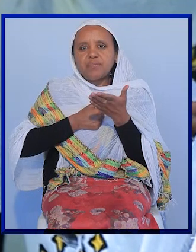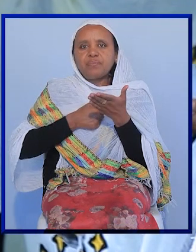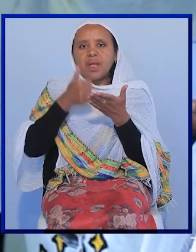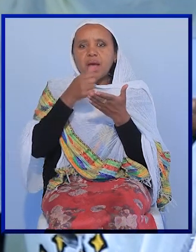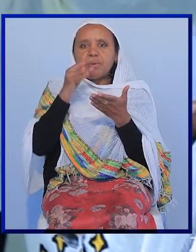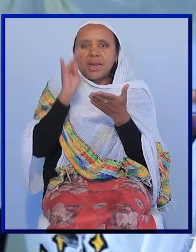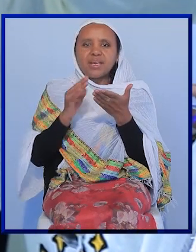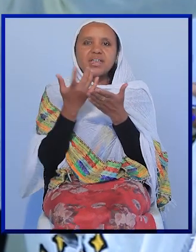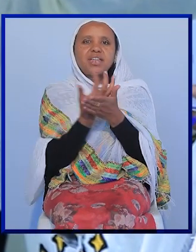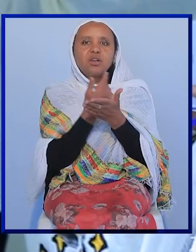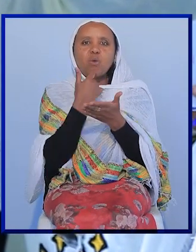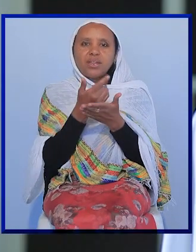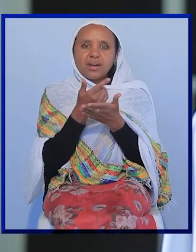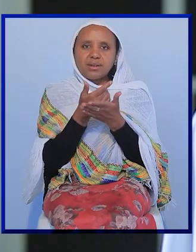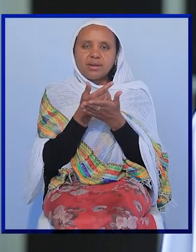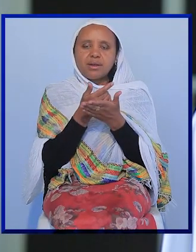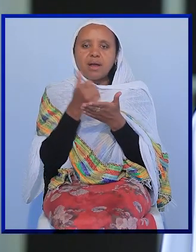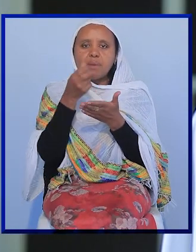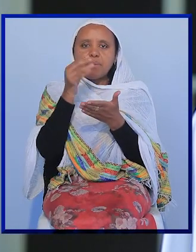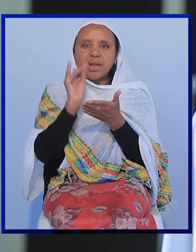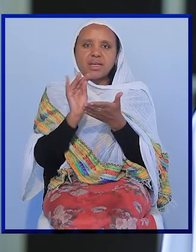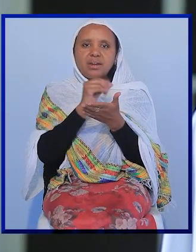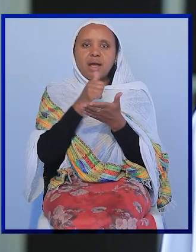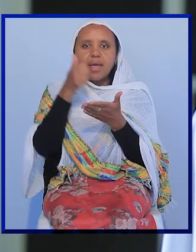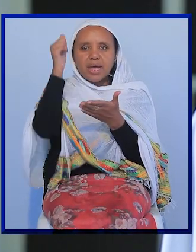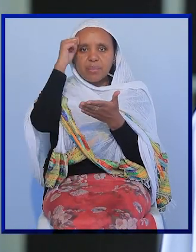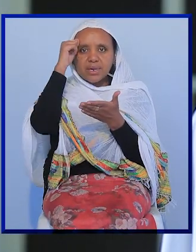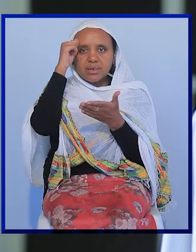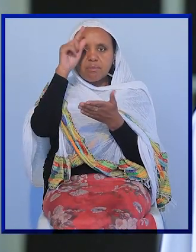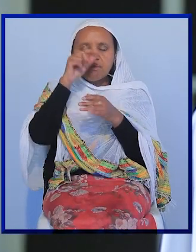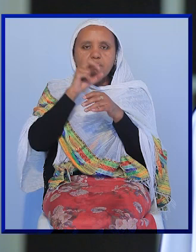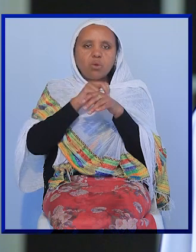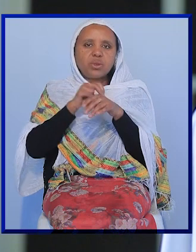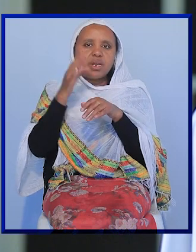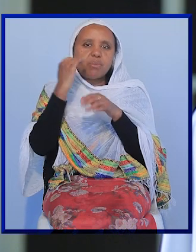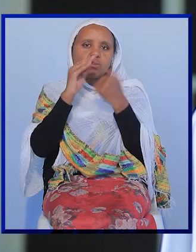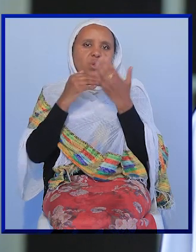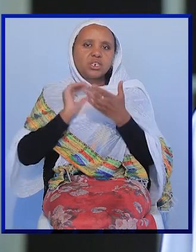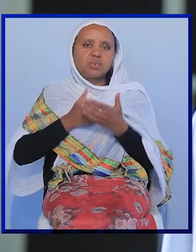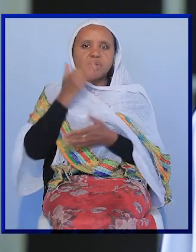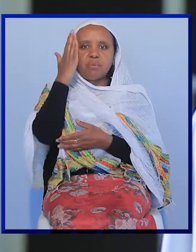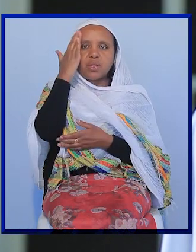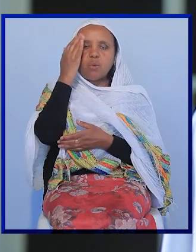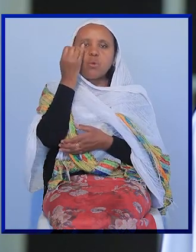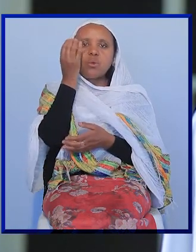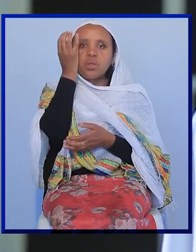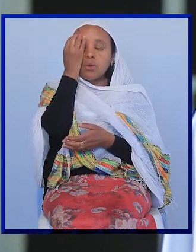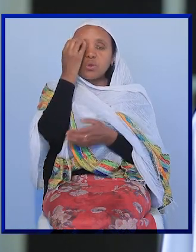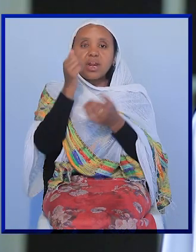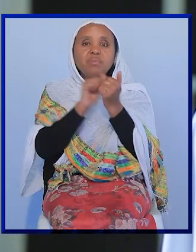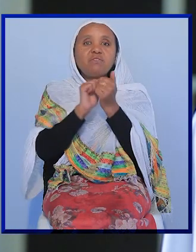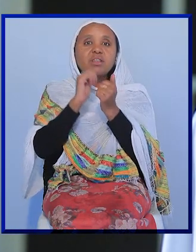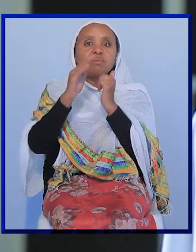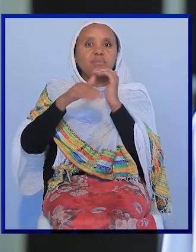የአቤሜሌክ ቅጠል ይሏታል ኢትዮጵያውያን ሊቃውንት። አቤሜሌክና ኤርሚያስ በአንድ ወቅት የነበሩ ሁላችንም እንደምናውቀው ከኢየሩሳሌም ጥፋት በፊት